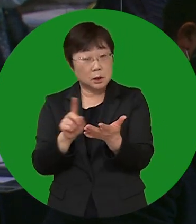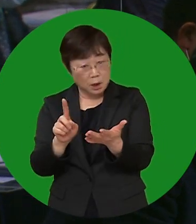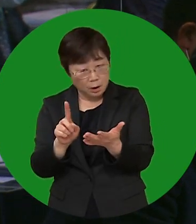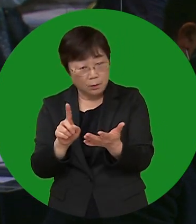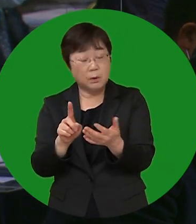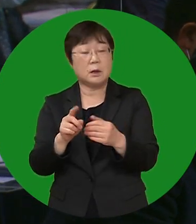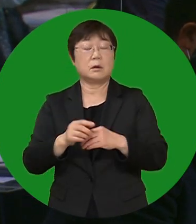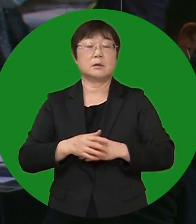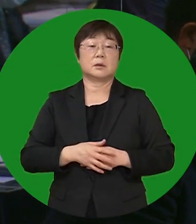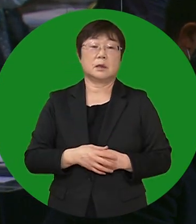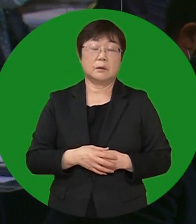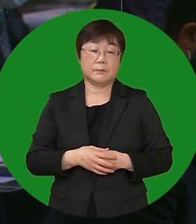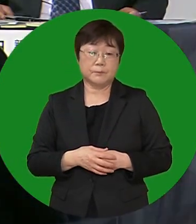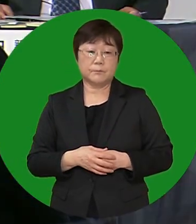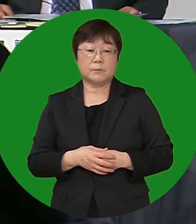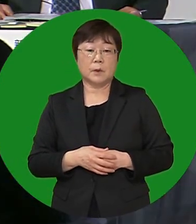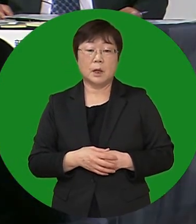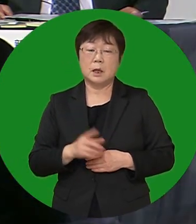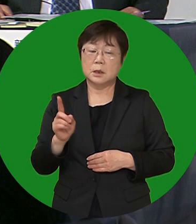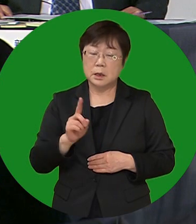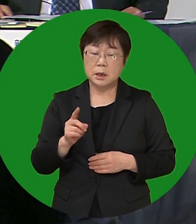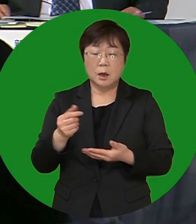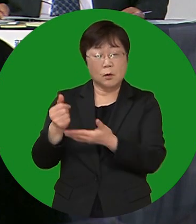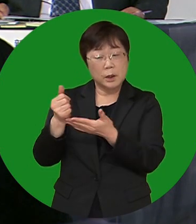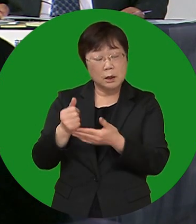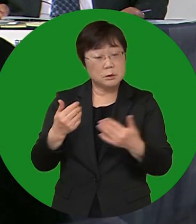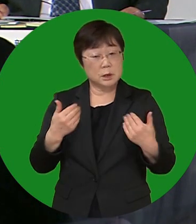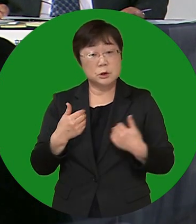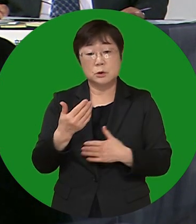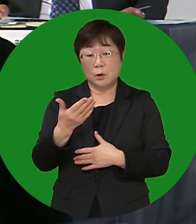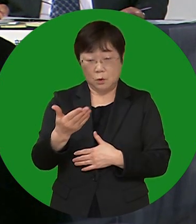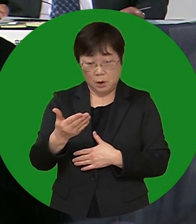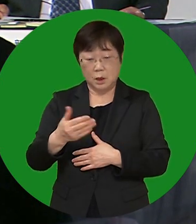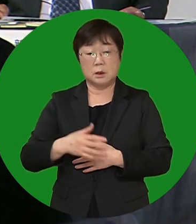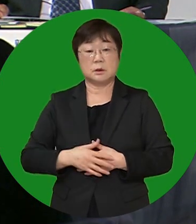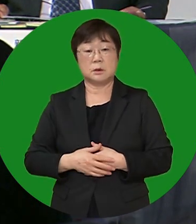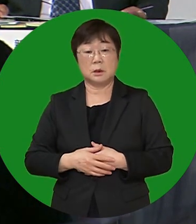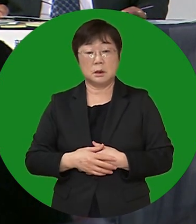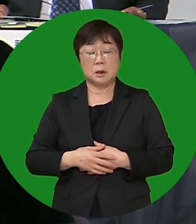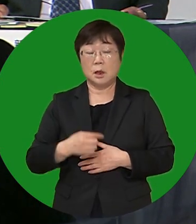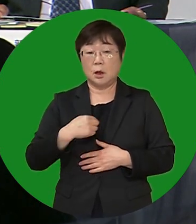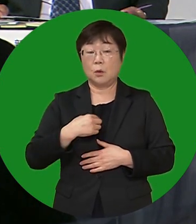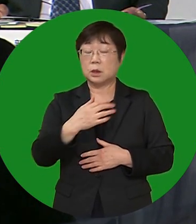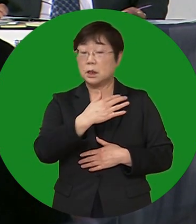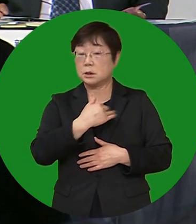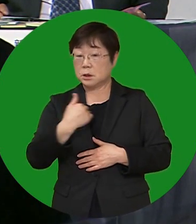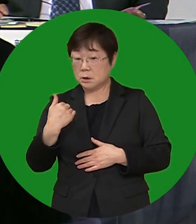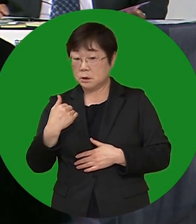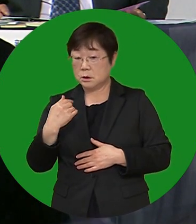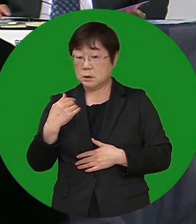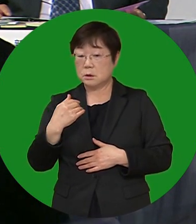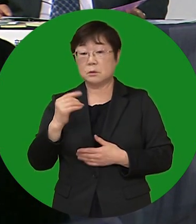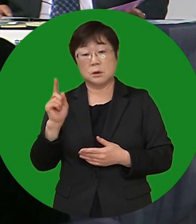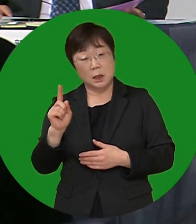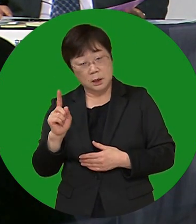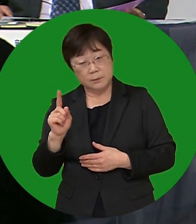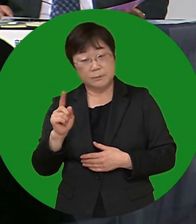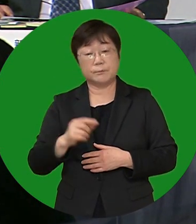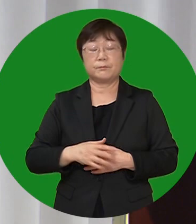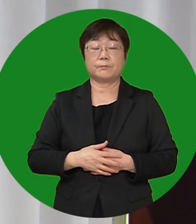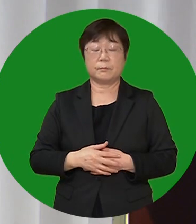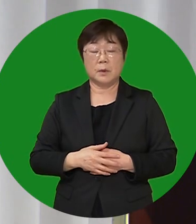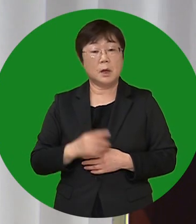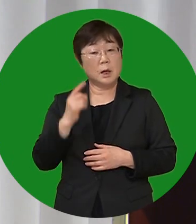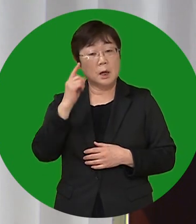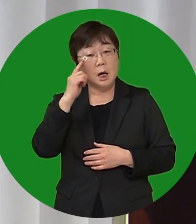しているわれわれにとって何がお客様に必要なのか私たちができるのは何か